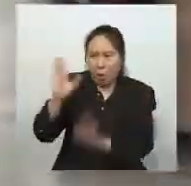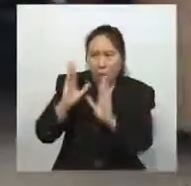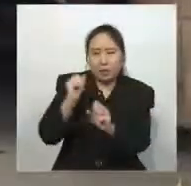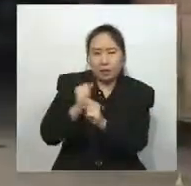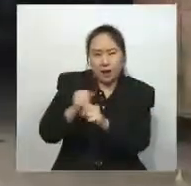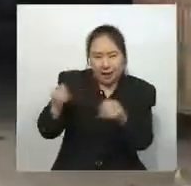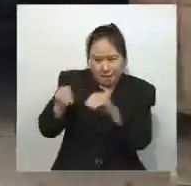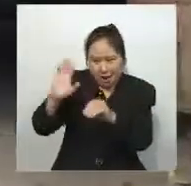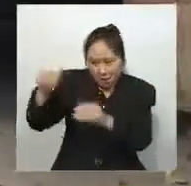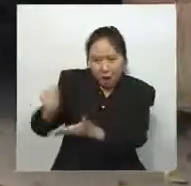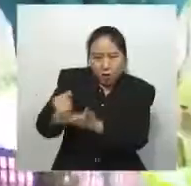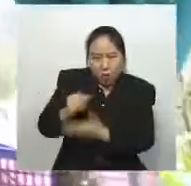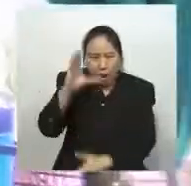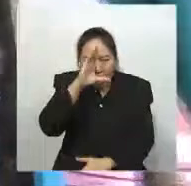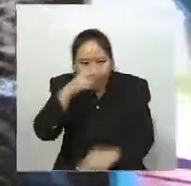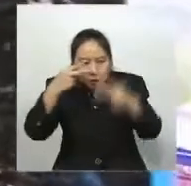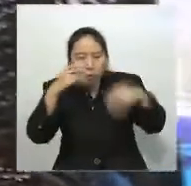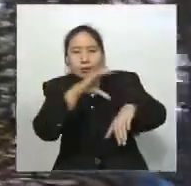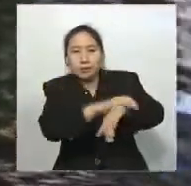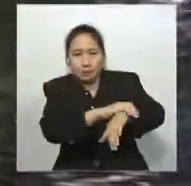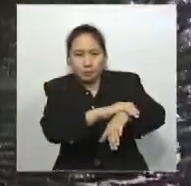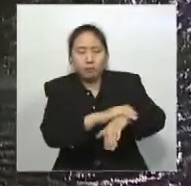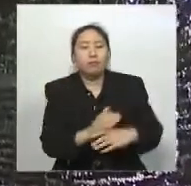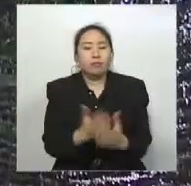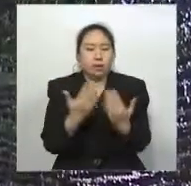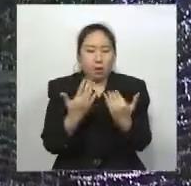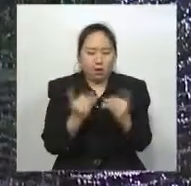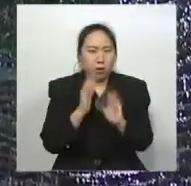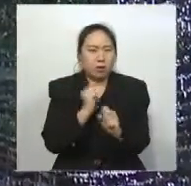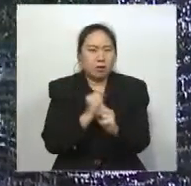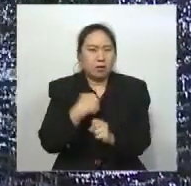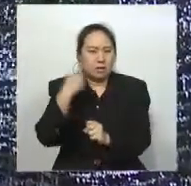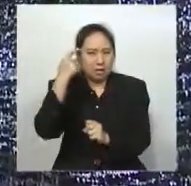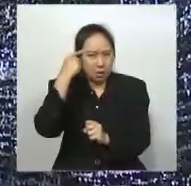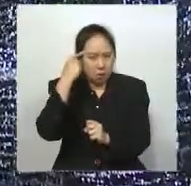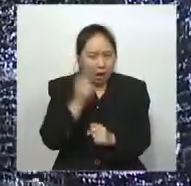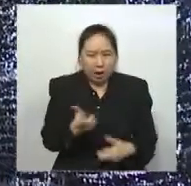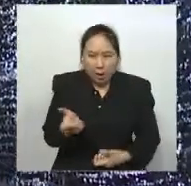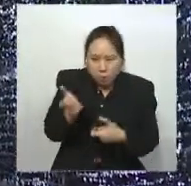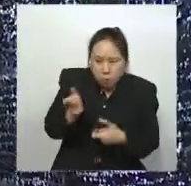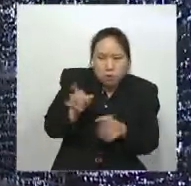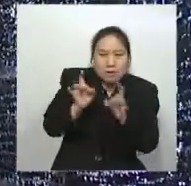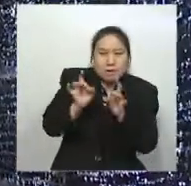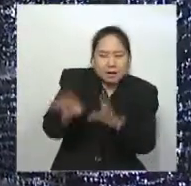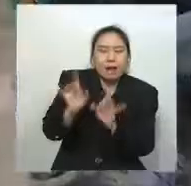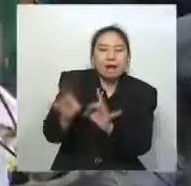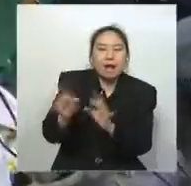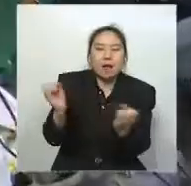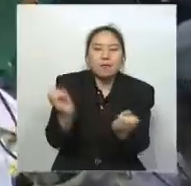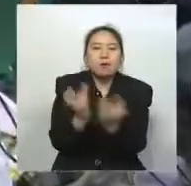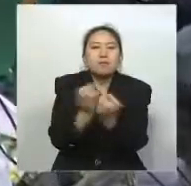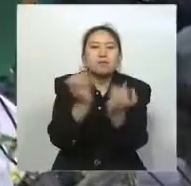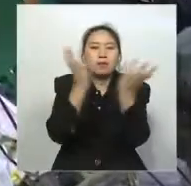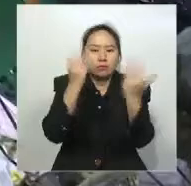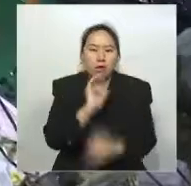ริมจากหน่วยข้างเคียงเพื่อติดตามกลุ่มคนร้ายที่ก่อเหตุเบื้องต้นเจ้าหน้าที่เชื่อว่าการก่อเหตุครั้งนี้นะคะเป็นการสร้างสถานการณ์ความ